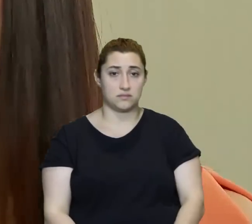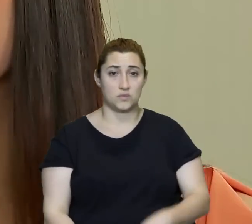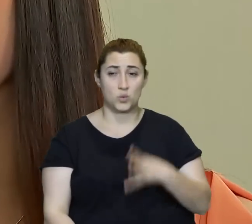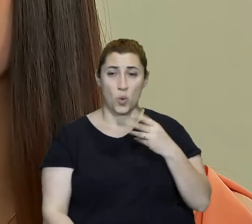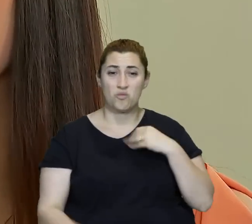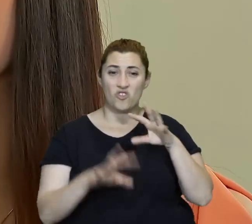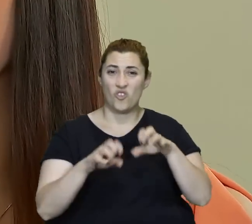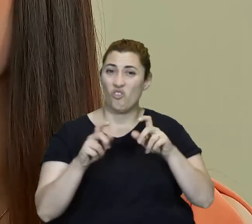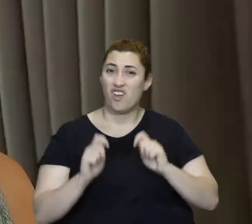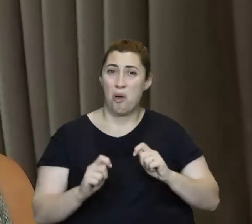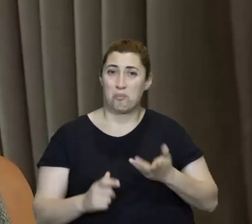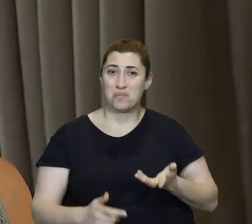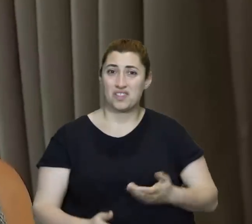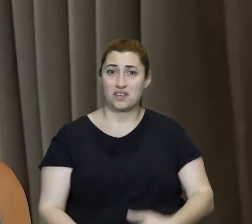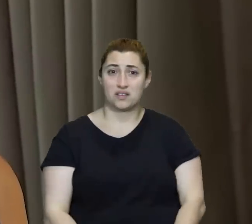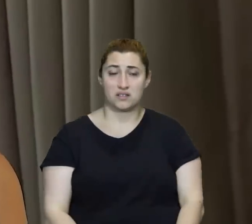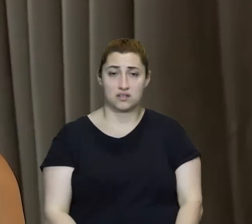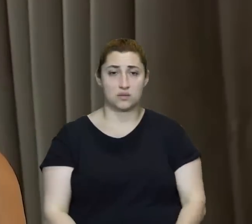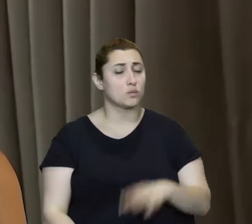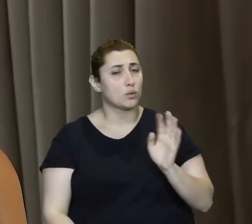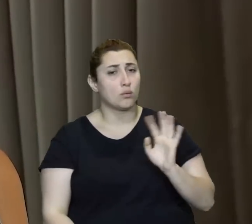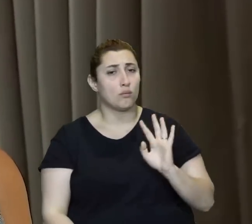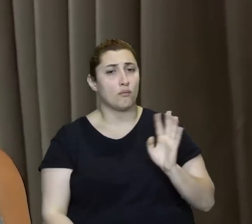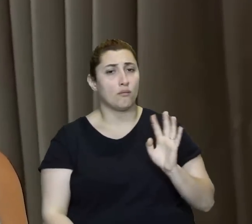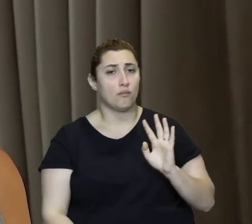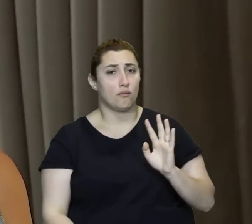Acaba çok mu üstüne gittik? Hayır.